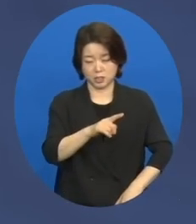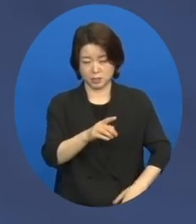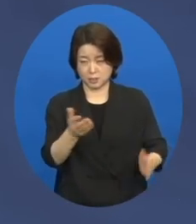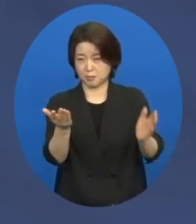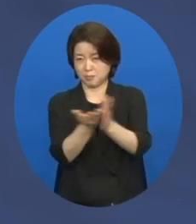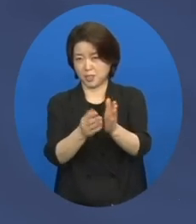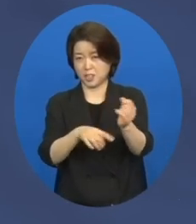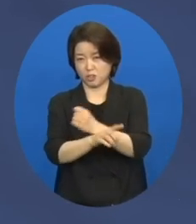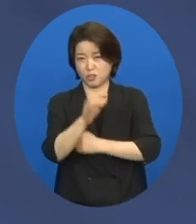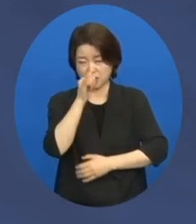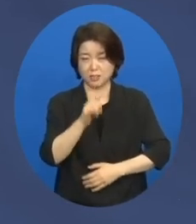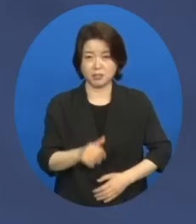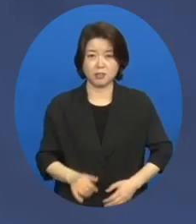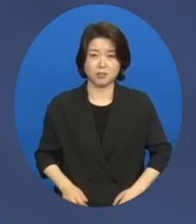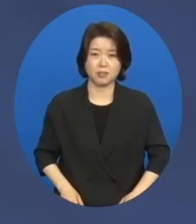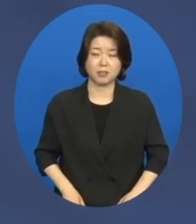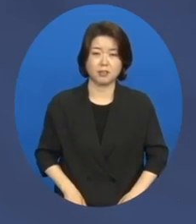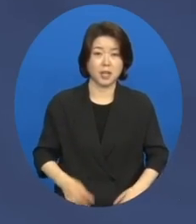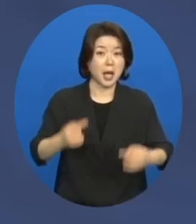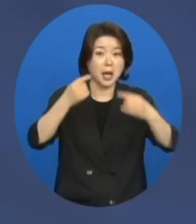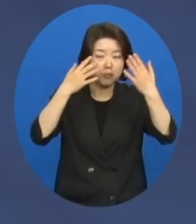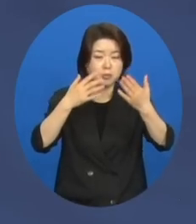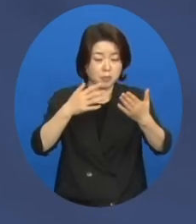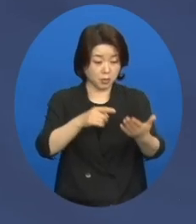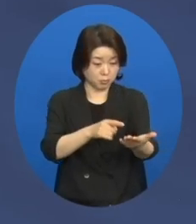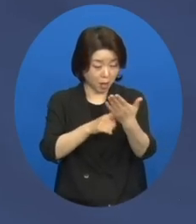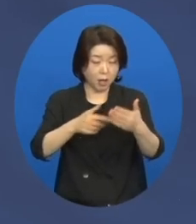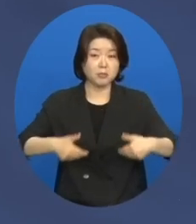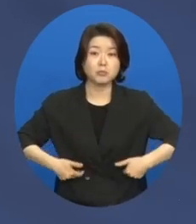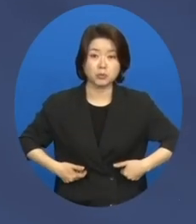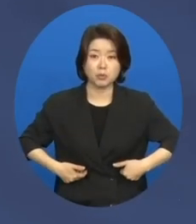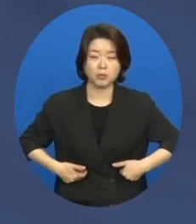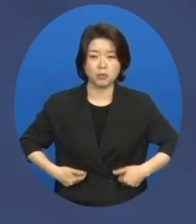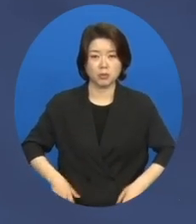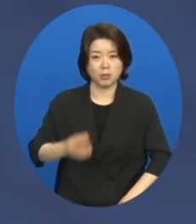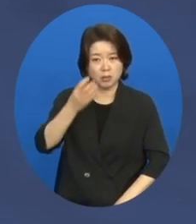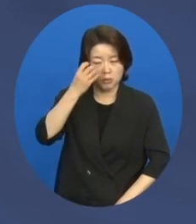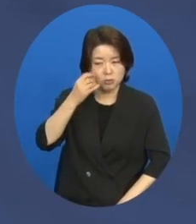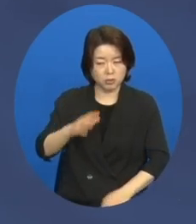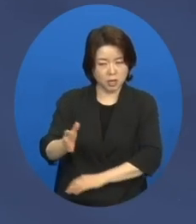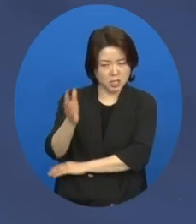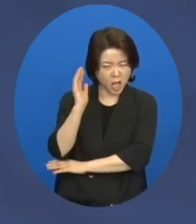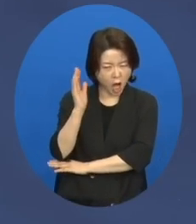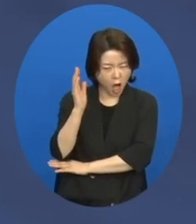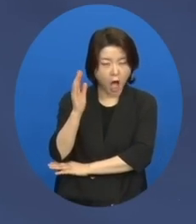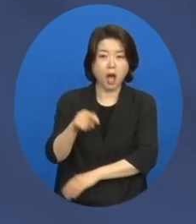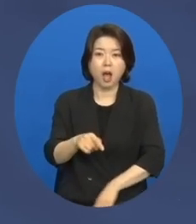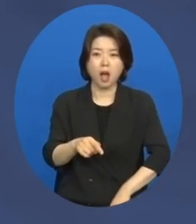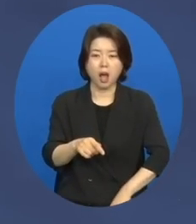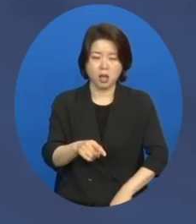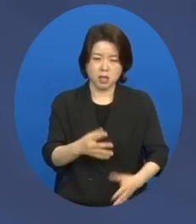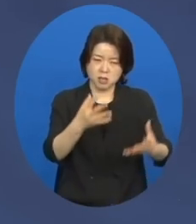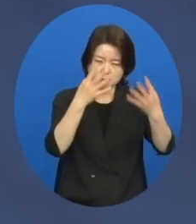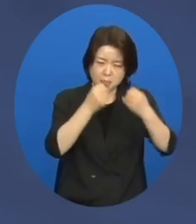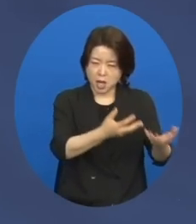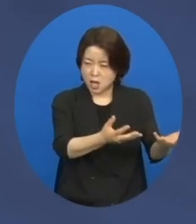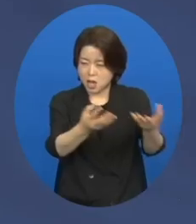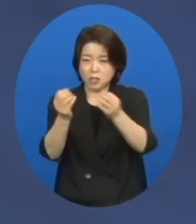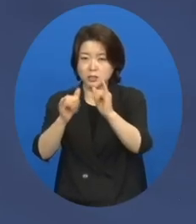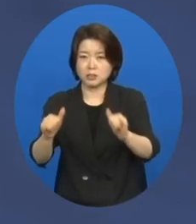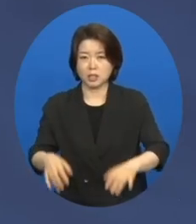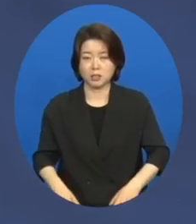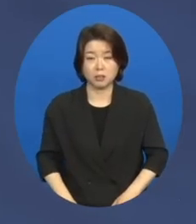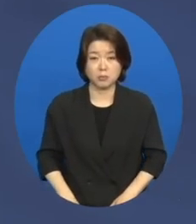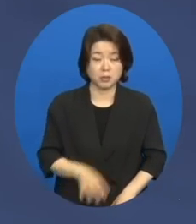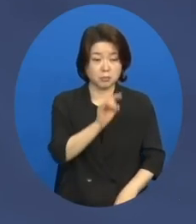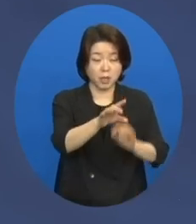있을 거라는 게 분명히 밝혀져야 되는데, 이상하게 그렇게도 열심히, 그렇게도 많은 이들이